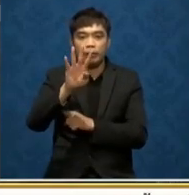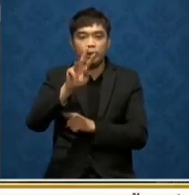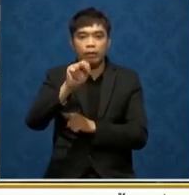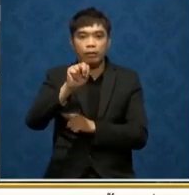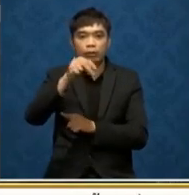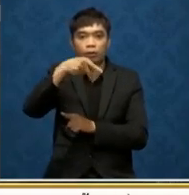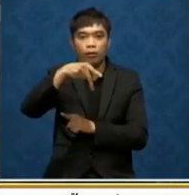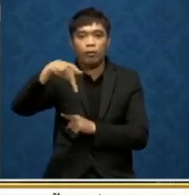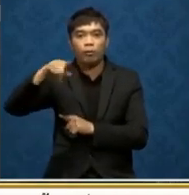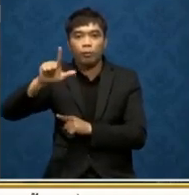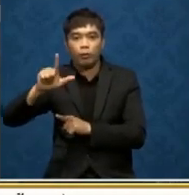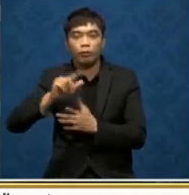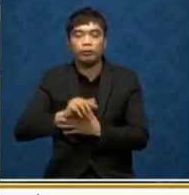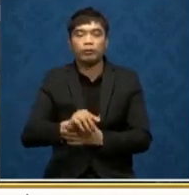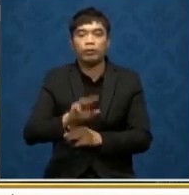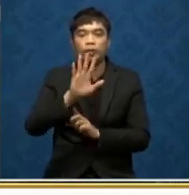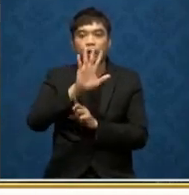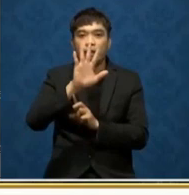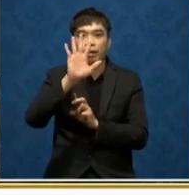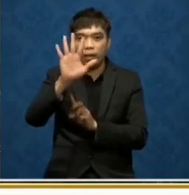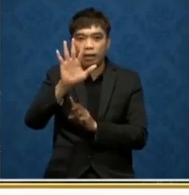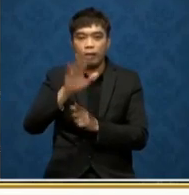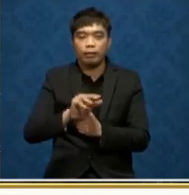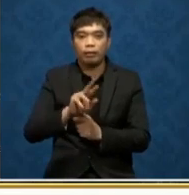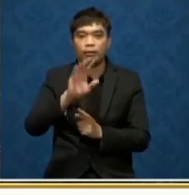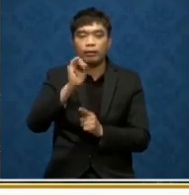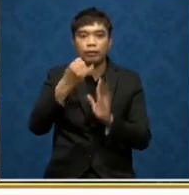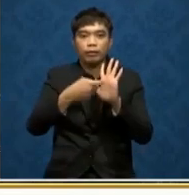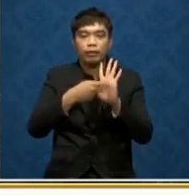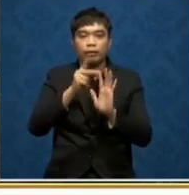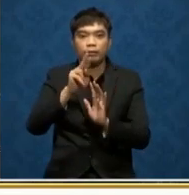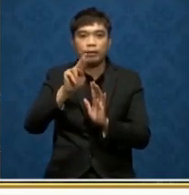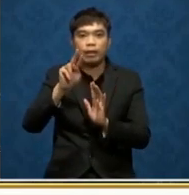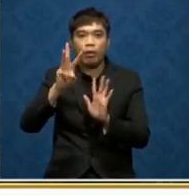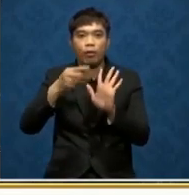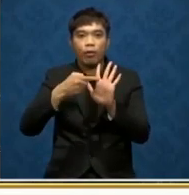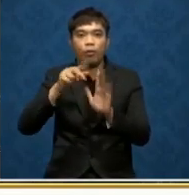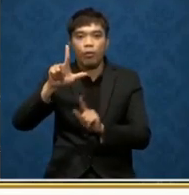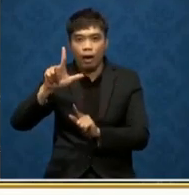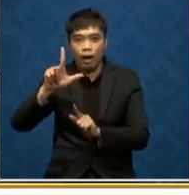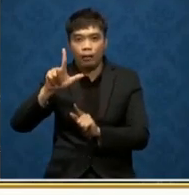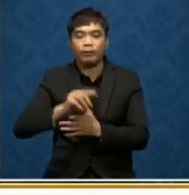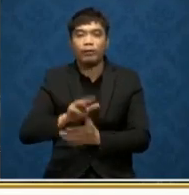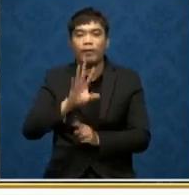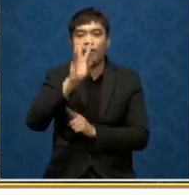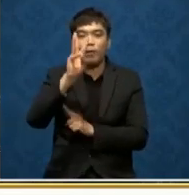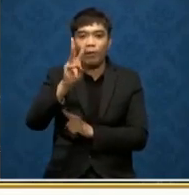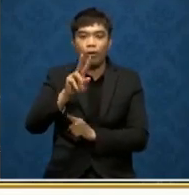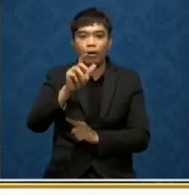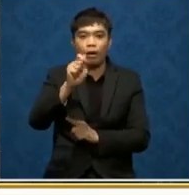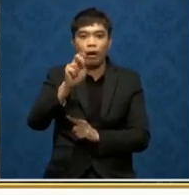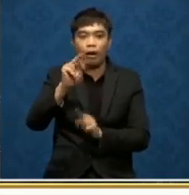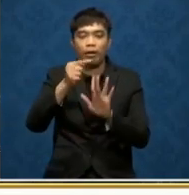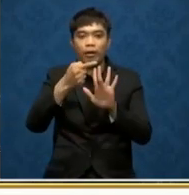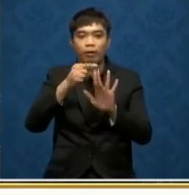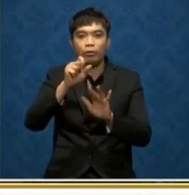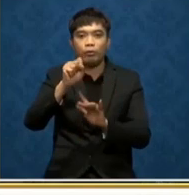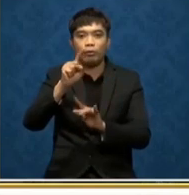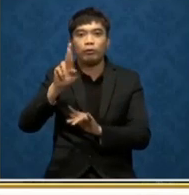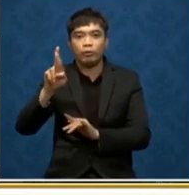พพลเหลืองทองนารา 5. นายจักรวาลชัยวิรัตนกุล 6. นายอนุสรเอี่ยมสะอ